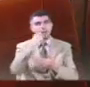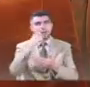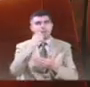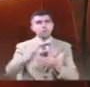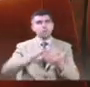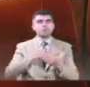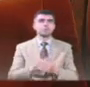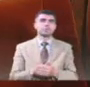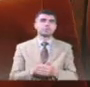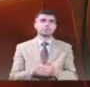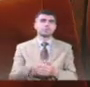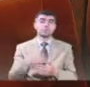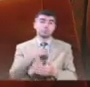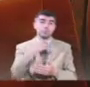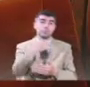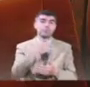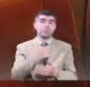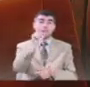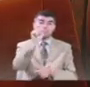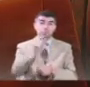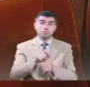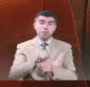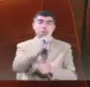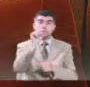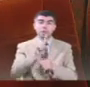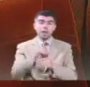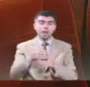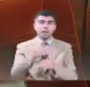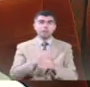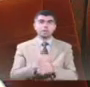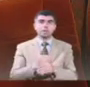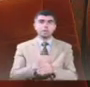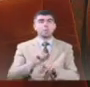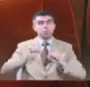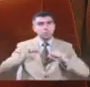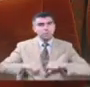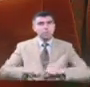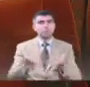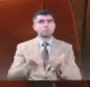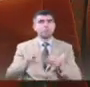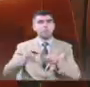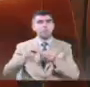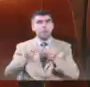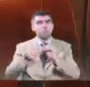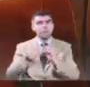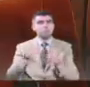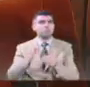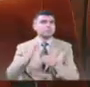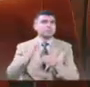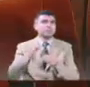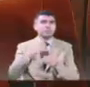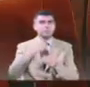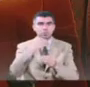الكريم. أفيدكم السيد النائب المحترم بأنه فعلا هناك مشاكل في التنفيذ، لكن ينبغي أن